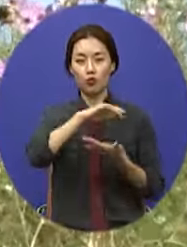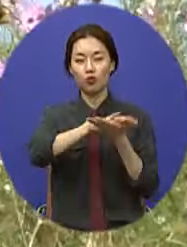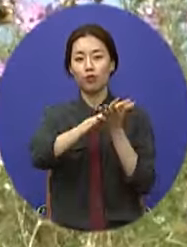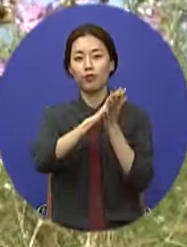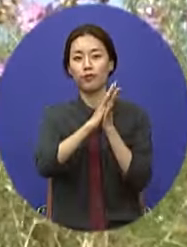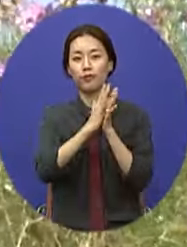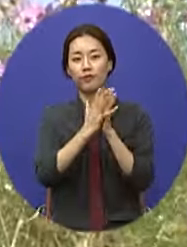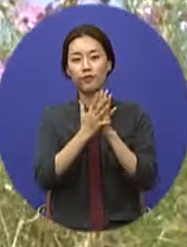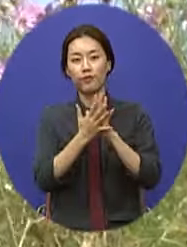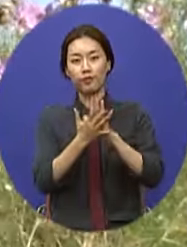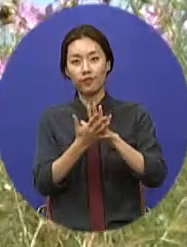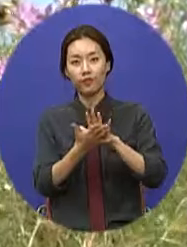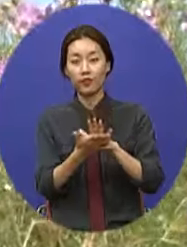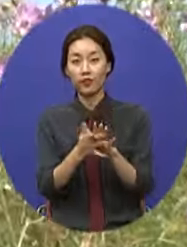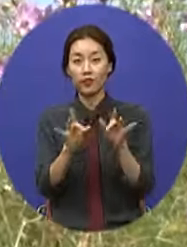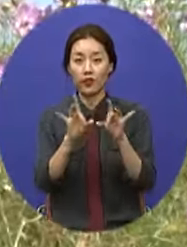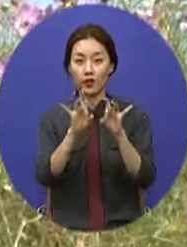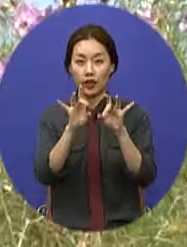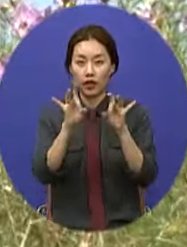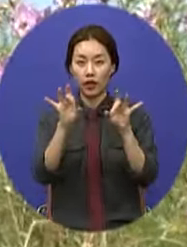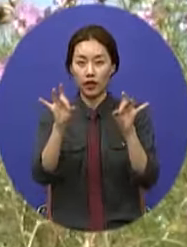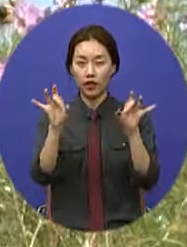있을 때여